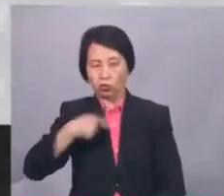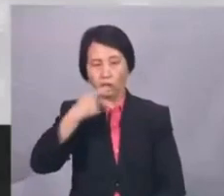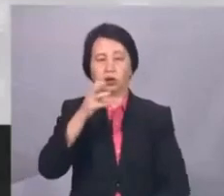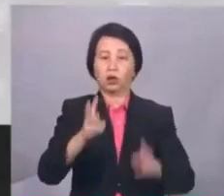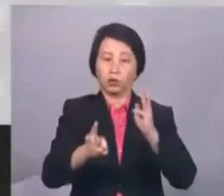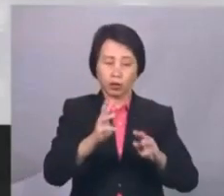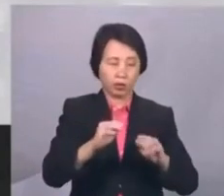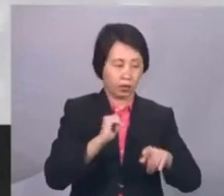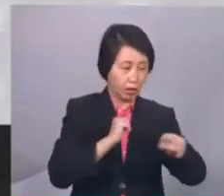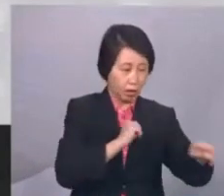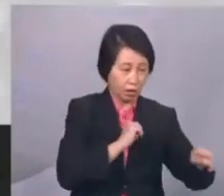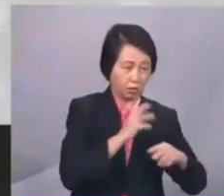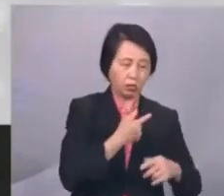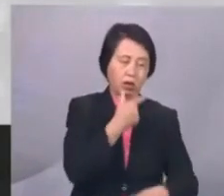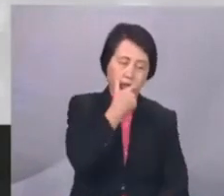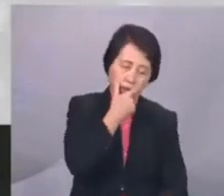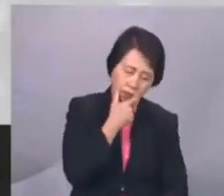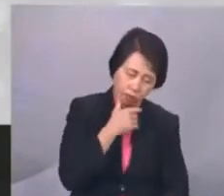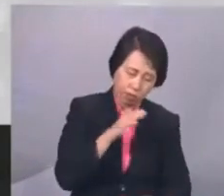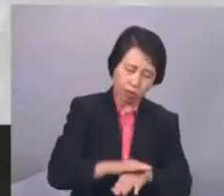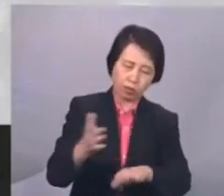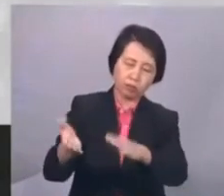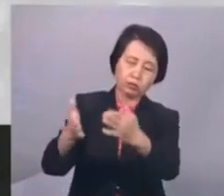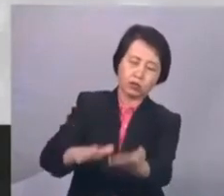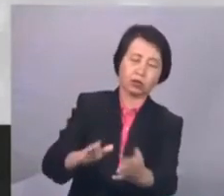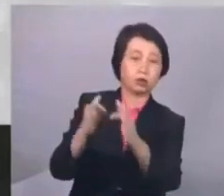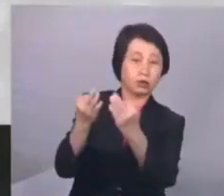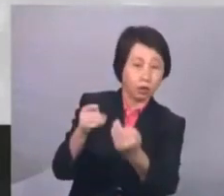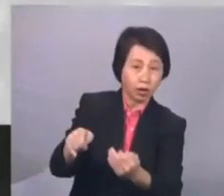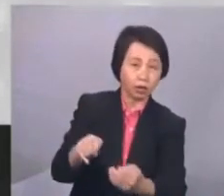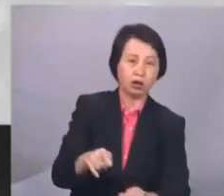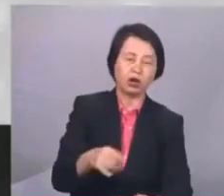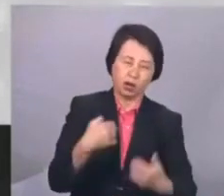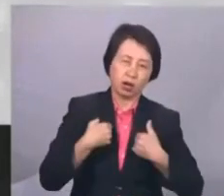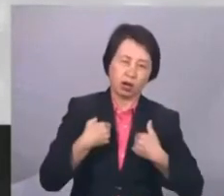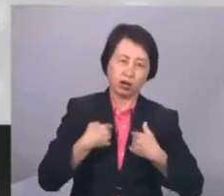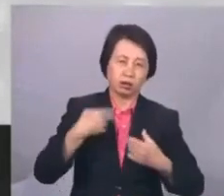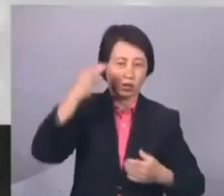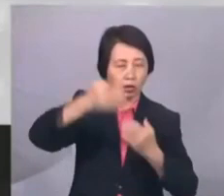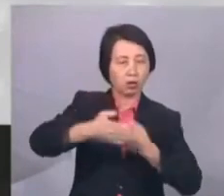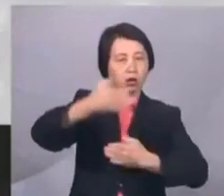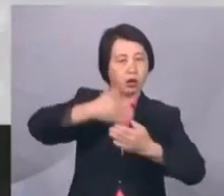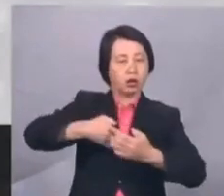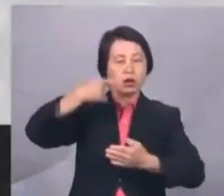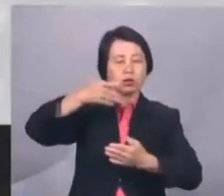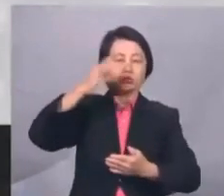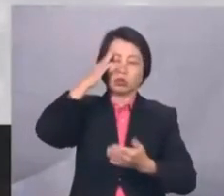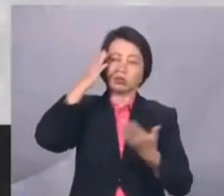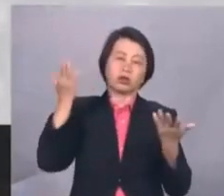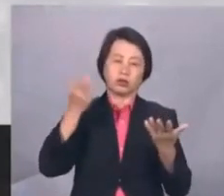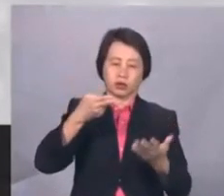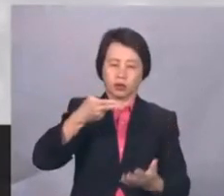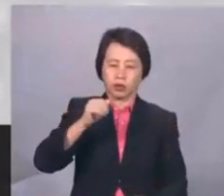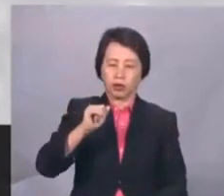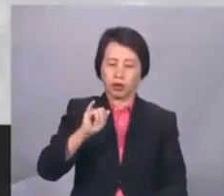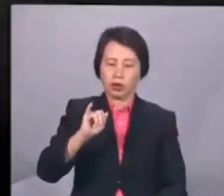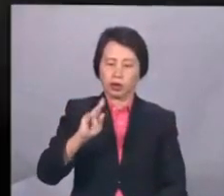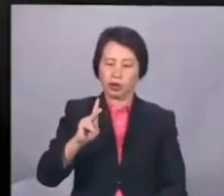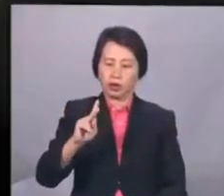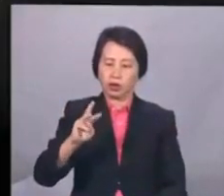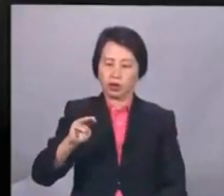meskipun ahli keluarga berduka cita atas kematian tersebut Ia mempunyai hikmah tersurat dan tersirat